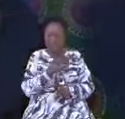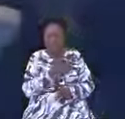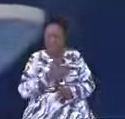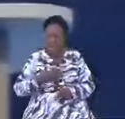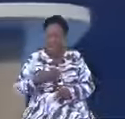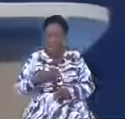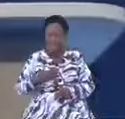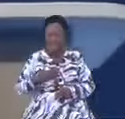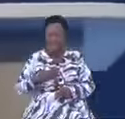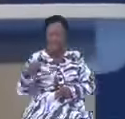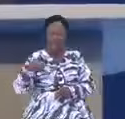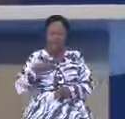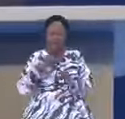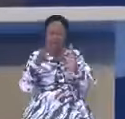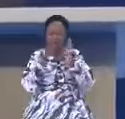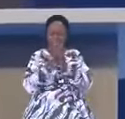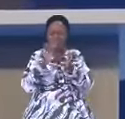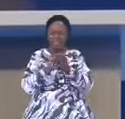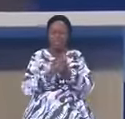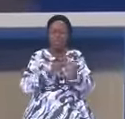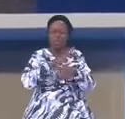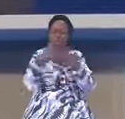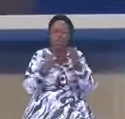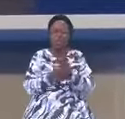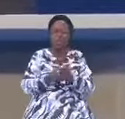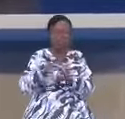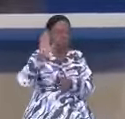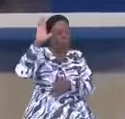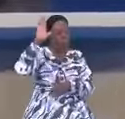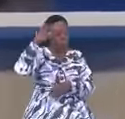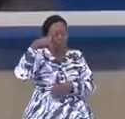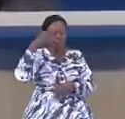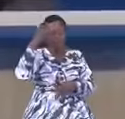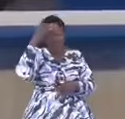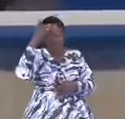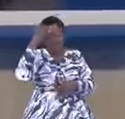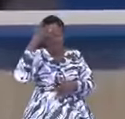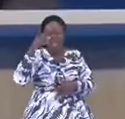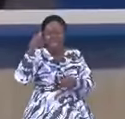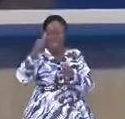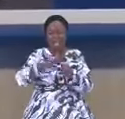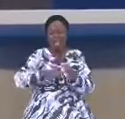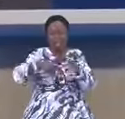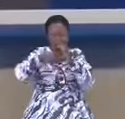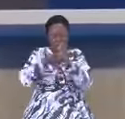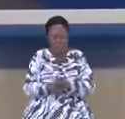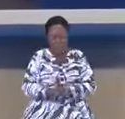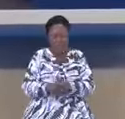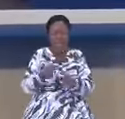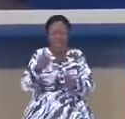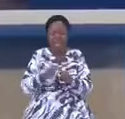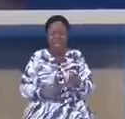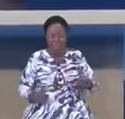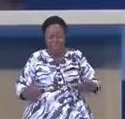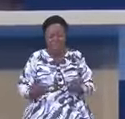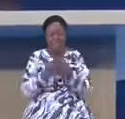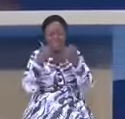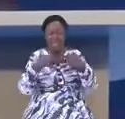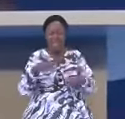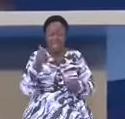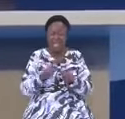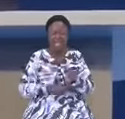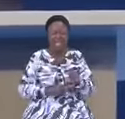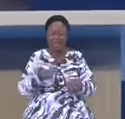incurable toute oppression toute attaque tout affliction fléchissent à la